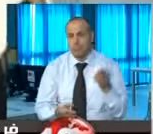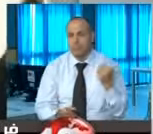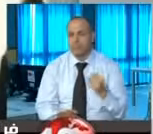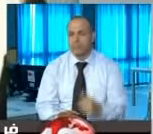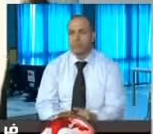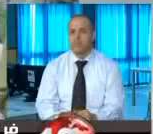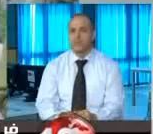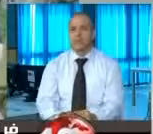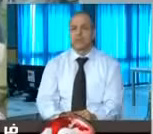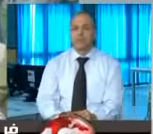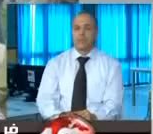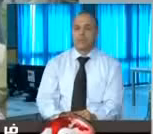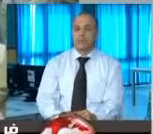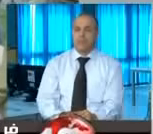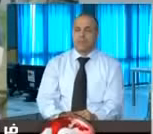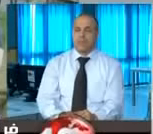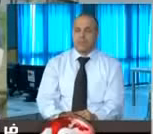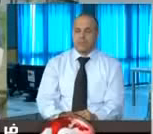بالفعل.